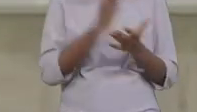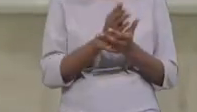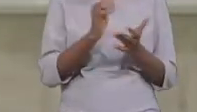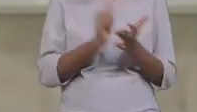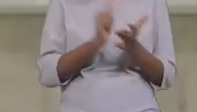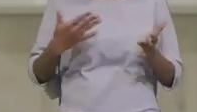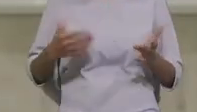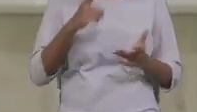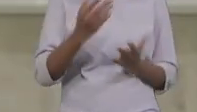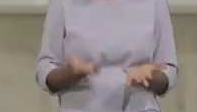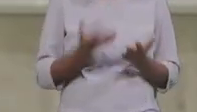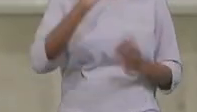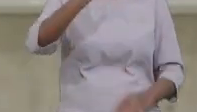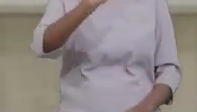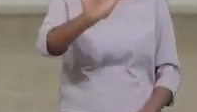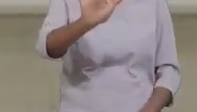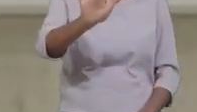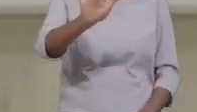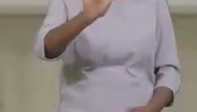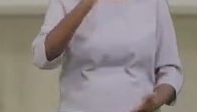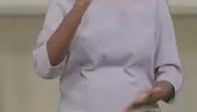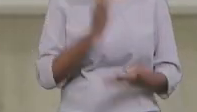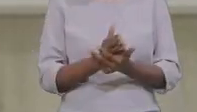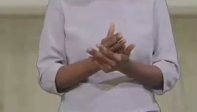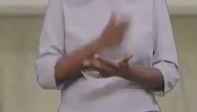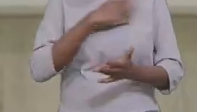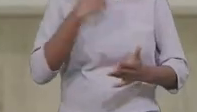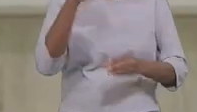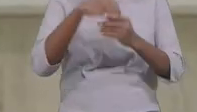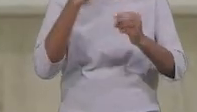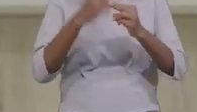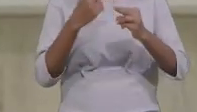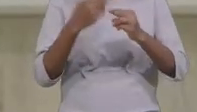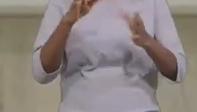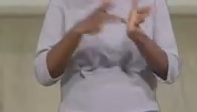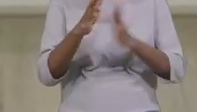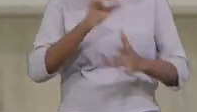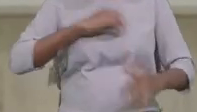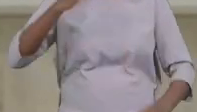Arrêtez cette chose. Tu lèves simplement ta main comme ça. Et tu dis au nom de Jésus,